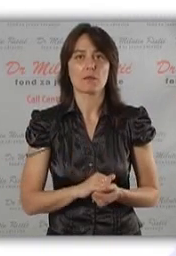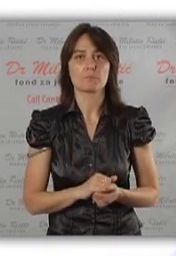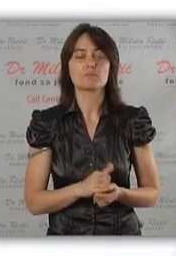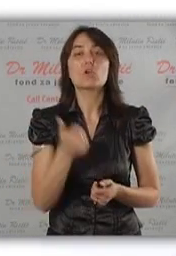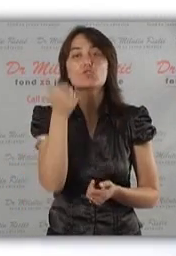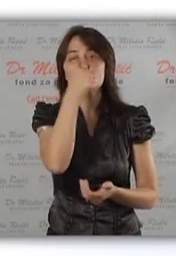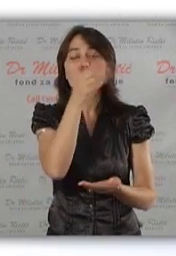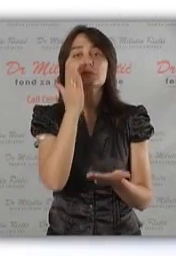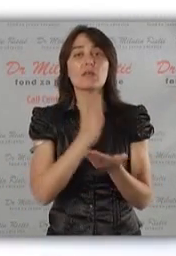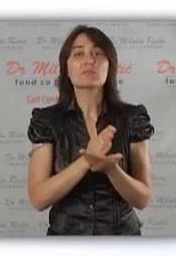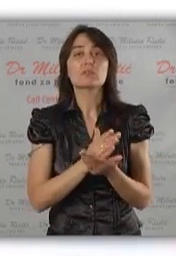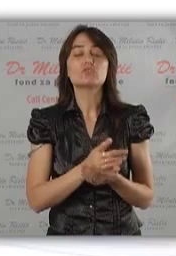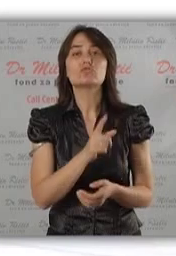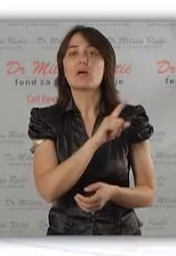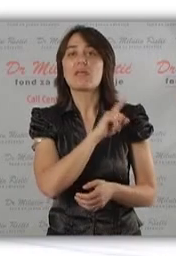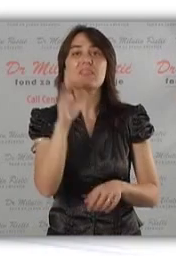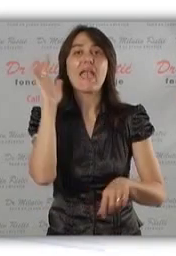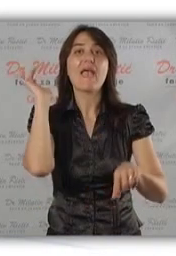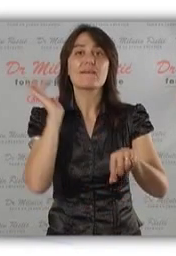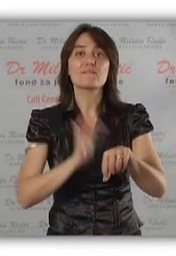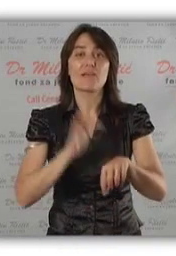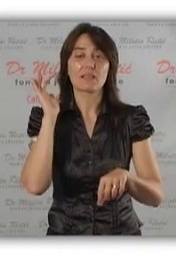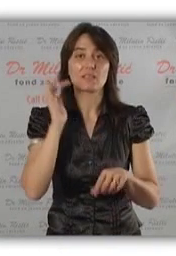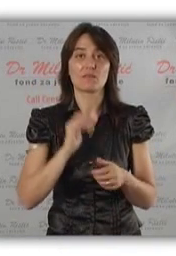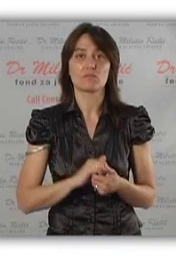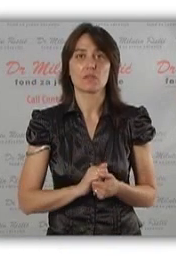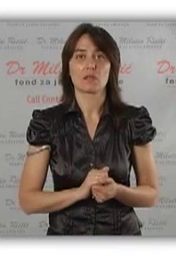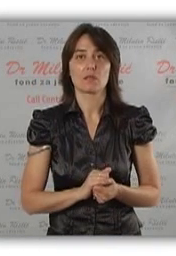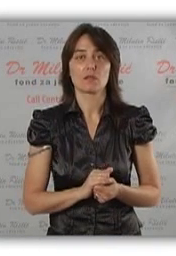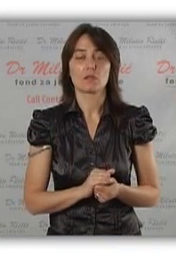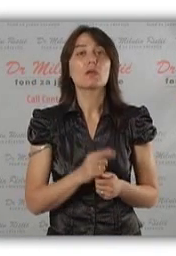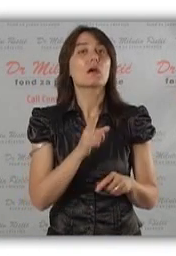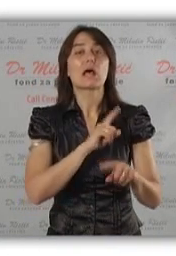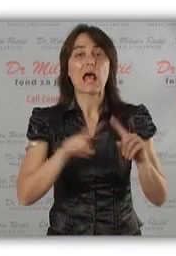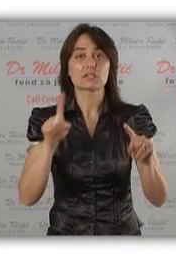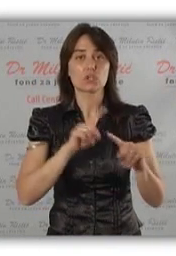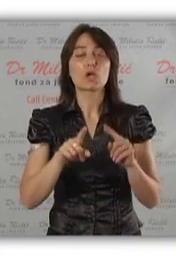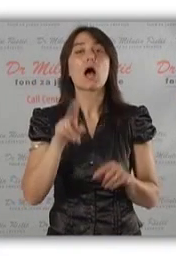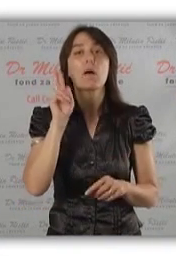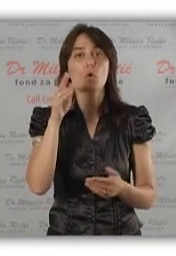i pripremljena. Što se tiče neinfektivnih